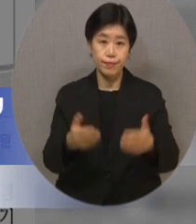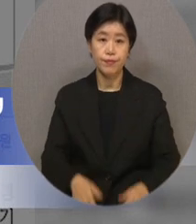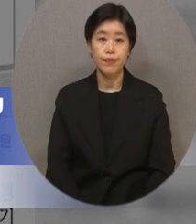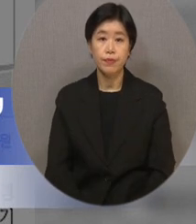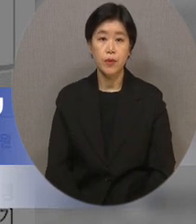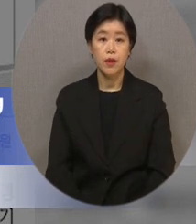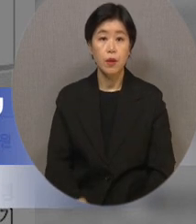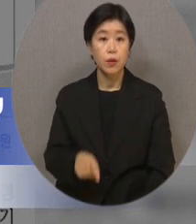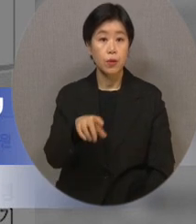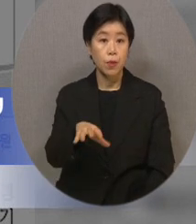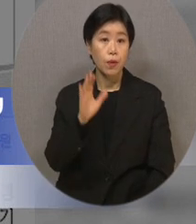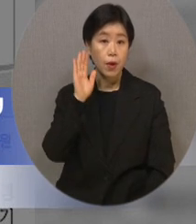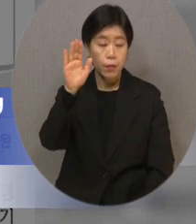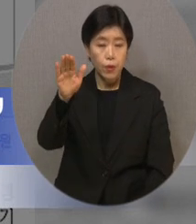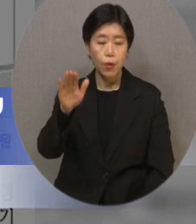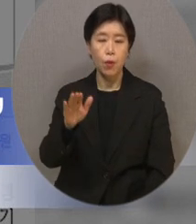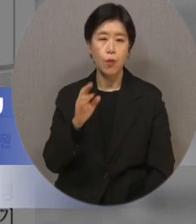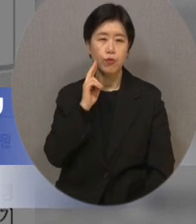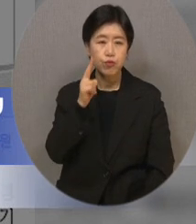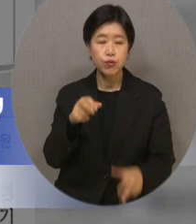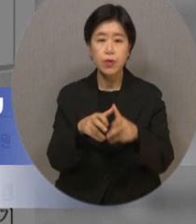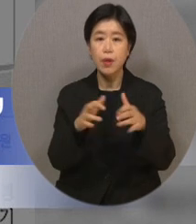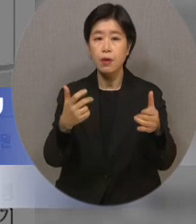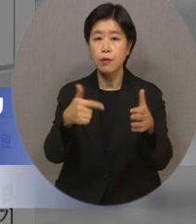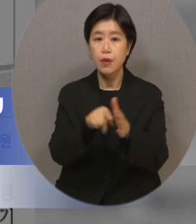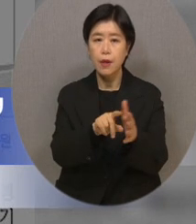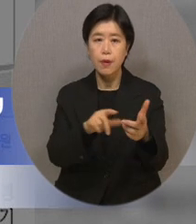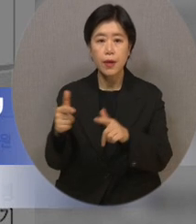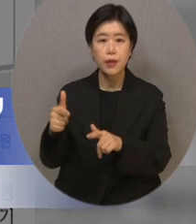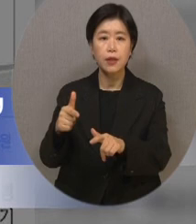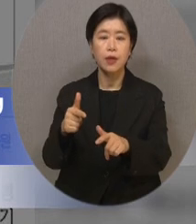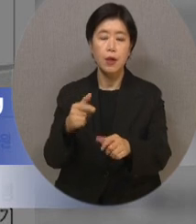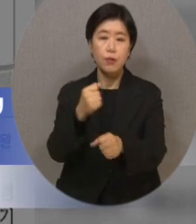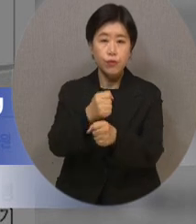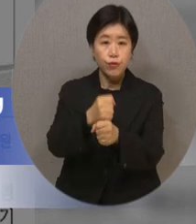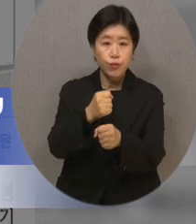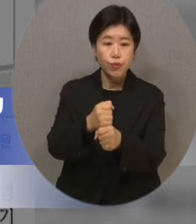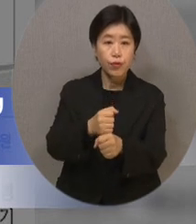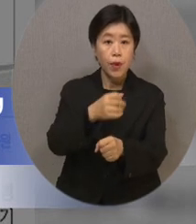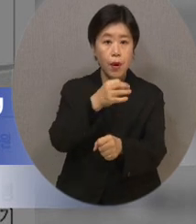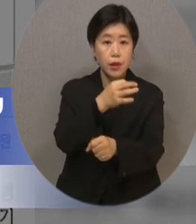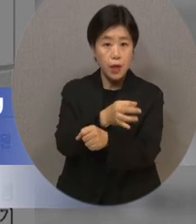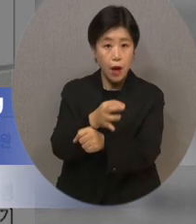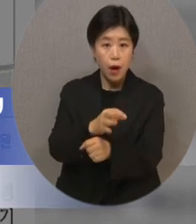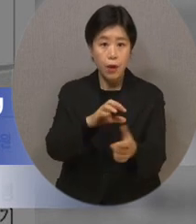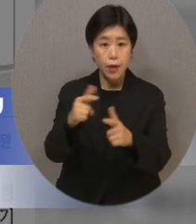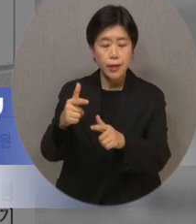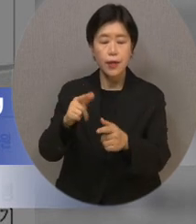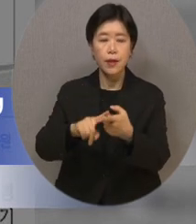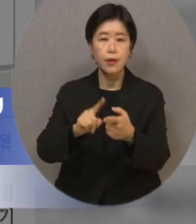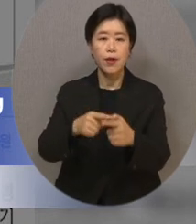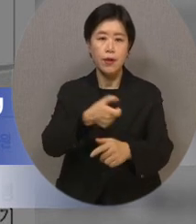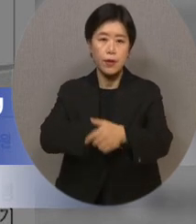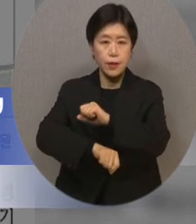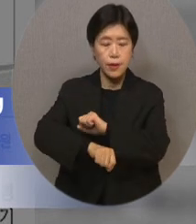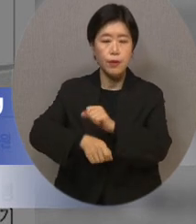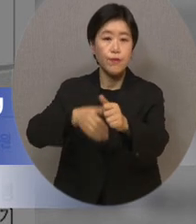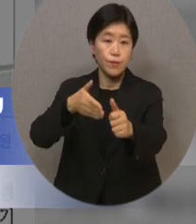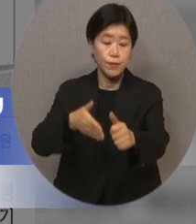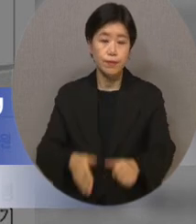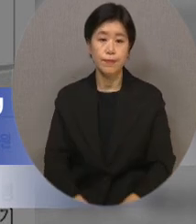중증 장애인들의 일터를 튼튼하게 하는 중증 장애인 생산품 구매를 적극적으로 함께해 주길 바란다고